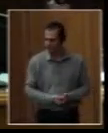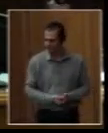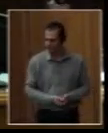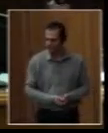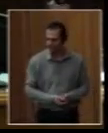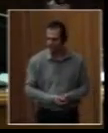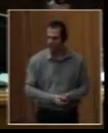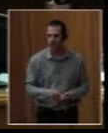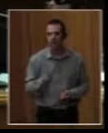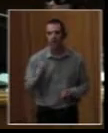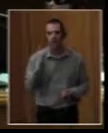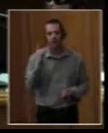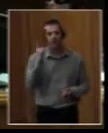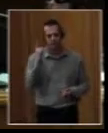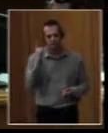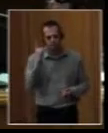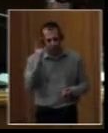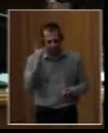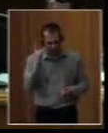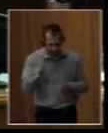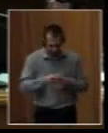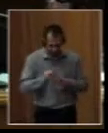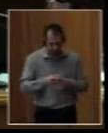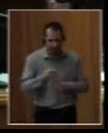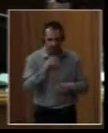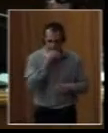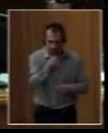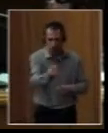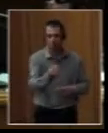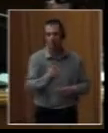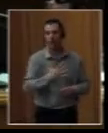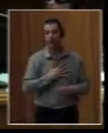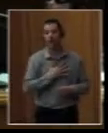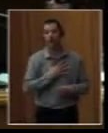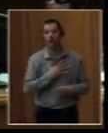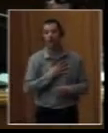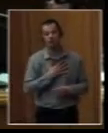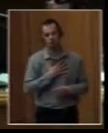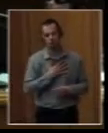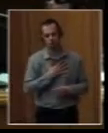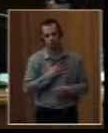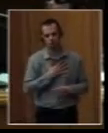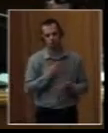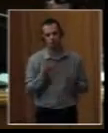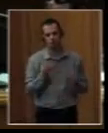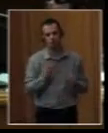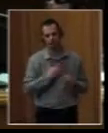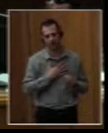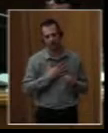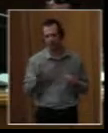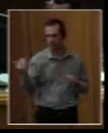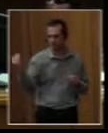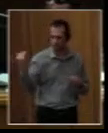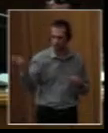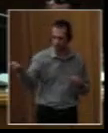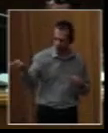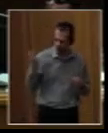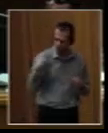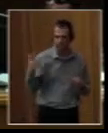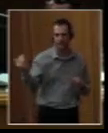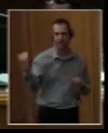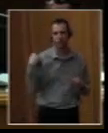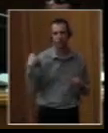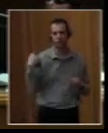πρώτα απ' όλα θέλω να ευχαριστήσω θερμά για την πρόσκληση που οι διοργανωτές απέθυναν